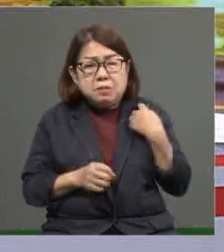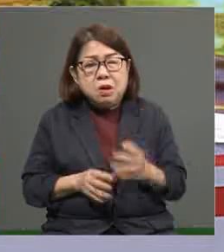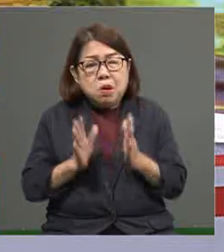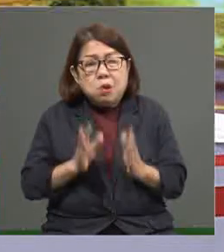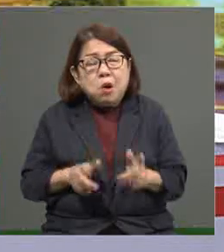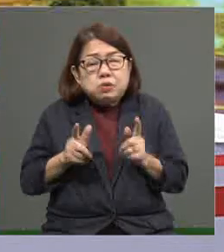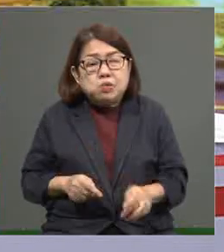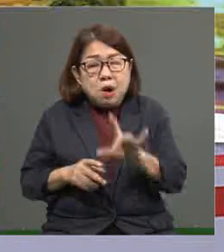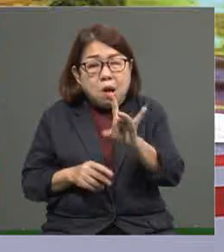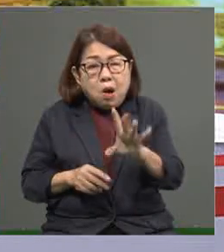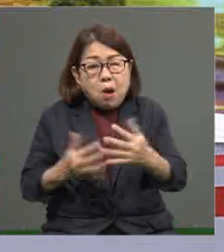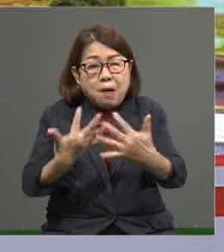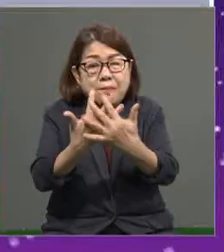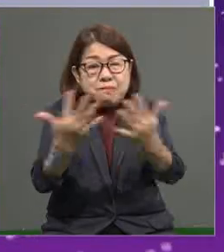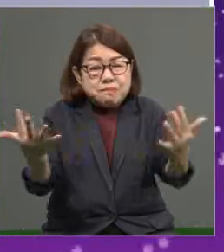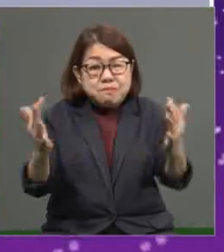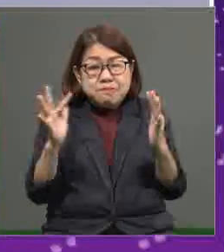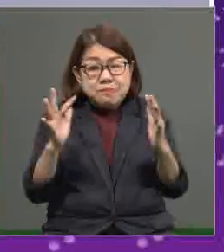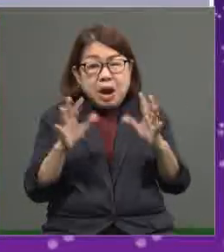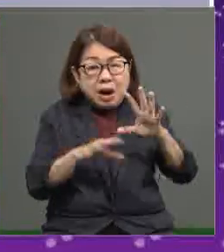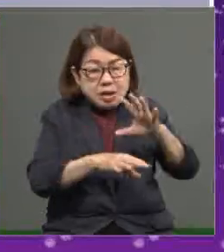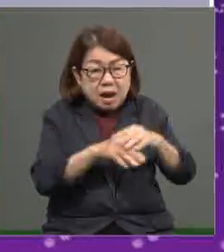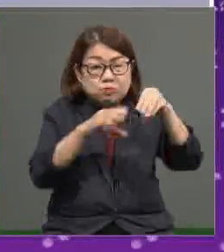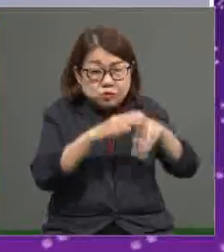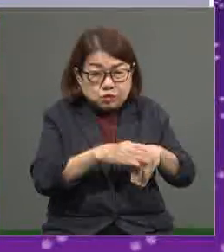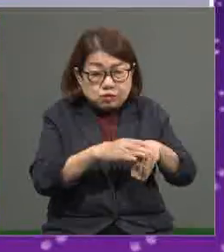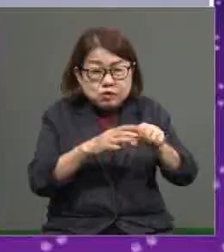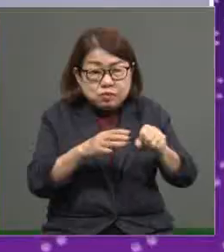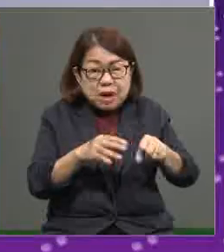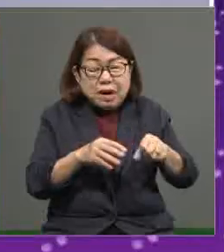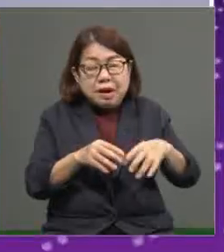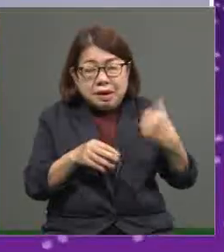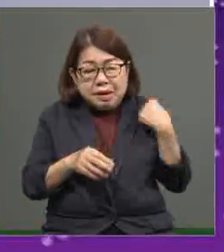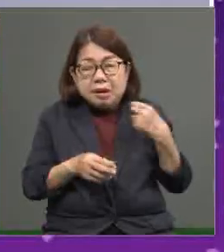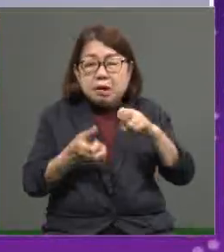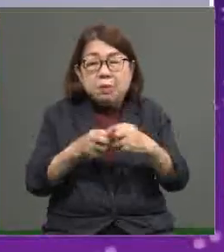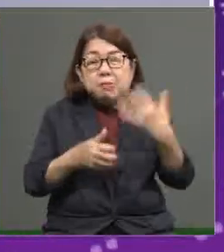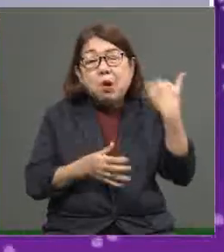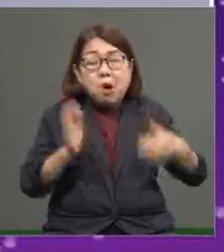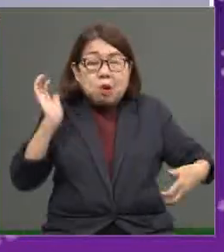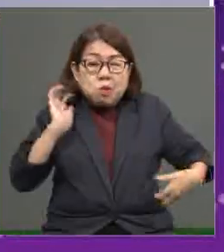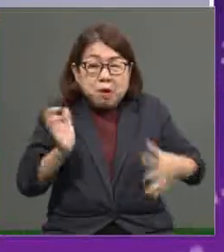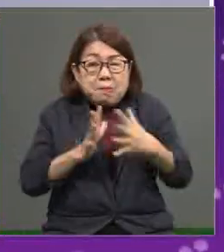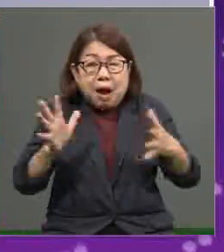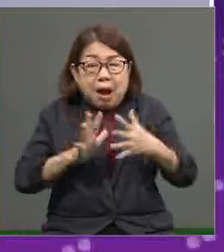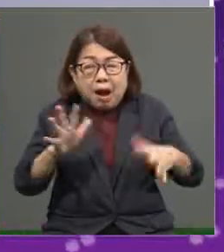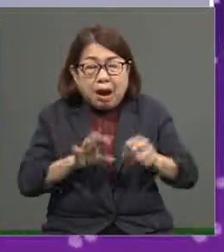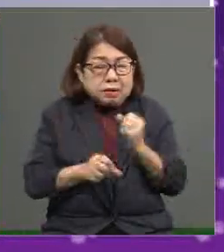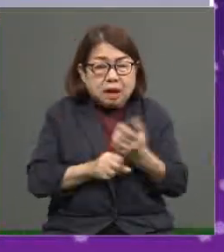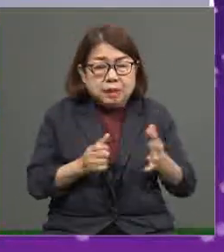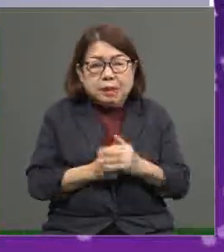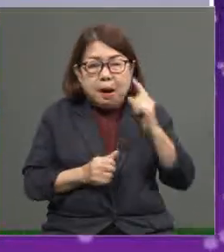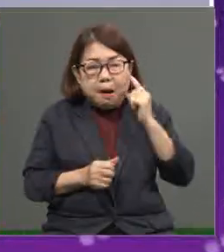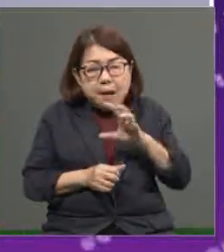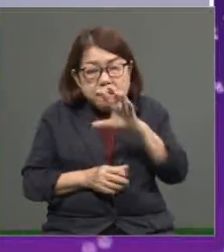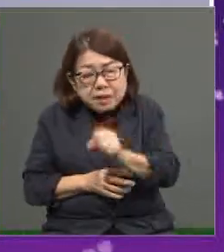ตัวหลุดออกไปจากกรงคือถ้าจำได้ที่ลพบุรีตอนนั้นเนี่ยลิงคลองเมืองใช่มั้ยก็แก้ปัญหาด้วยการที่ดักจับแล้วก็พาพวกเขาเนี่ยไปอยู่ใน